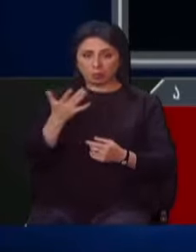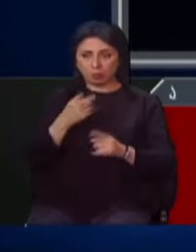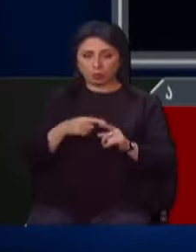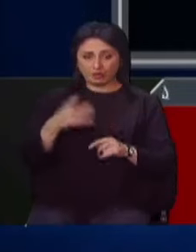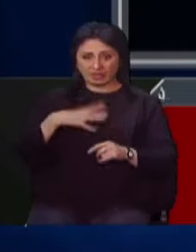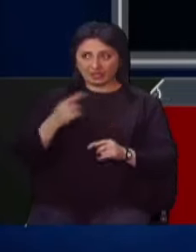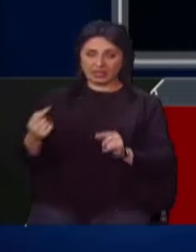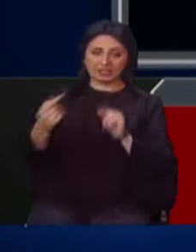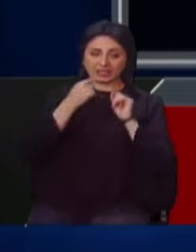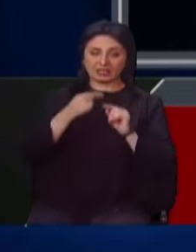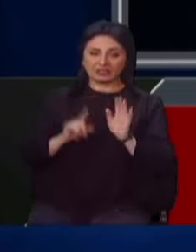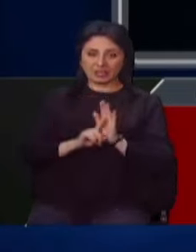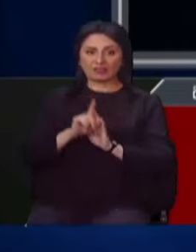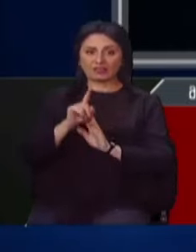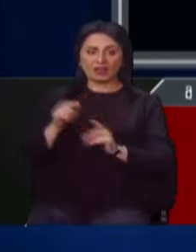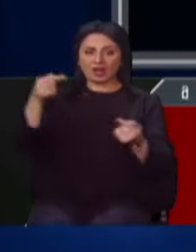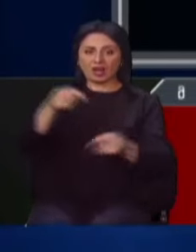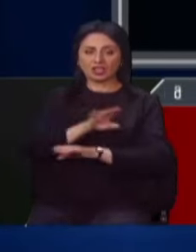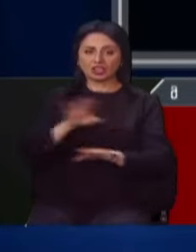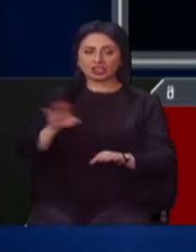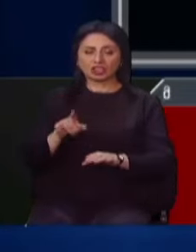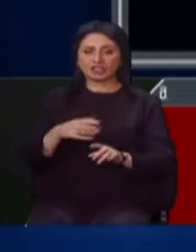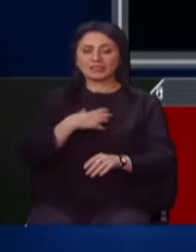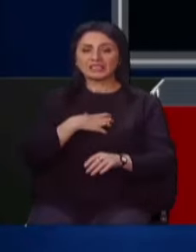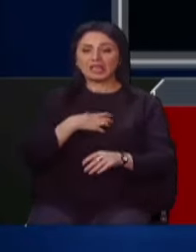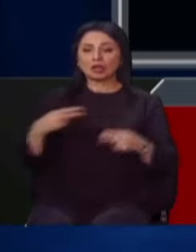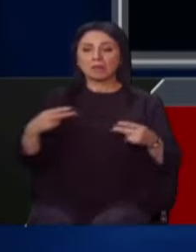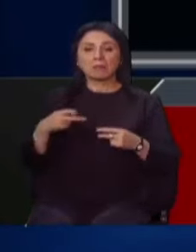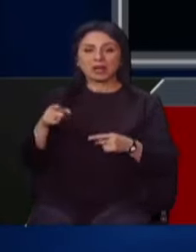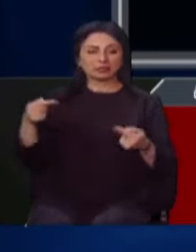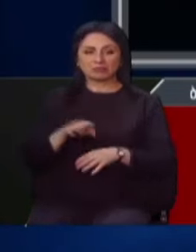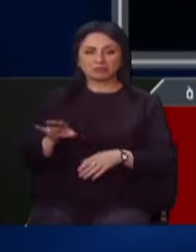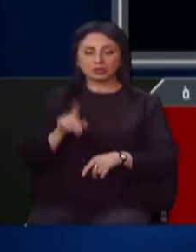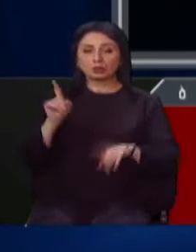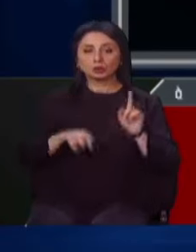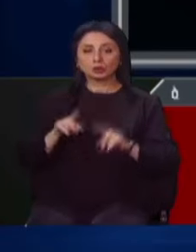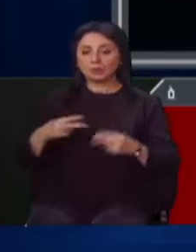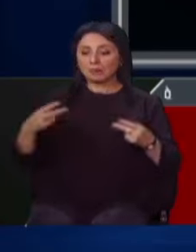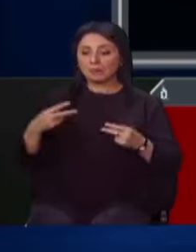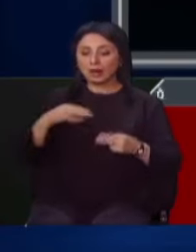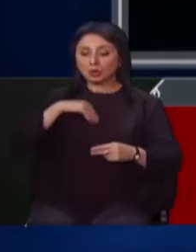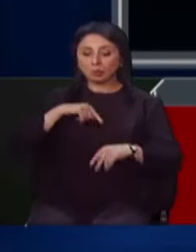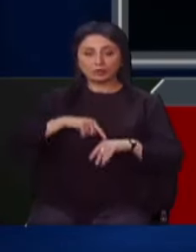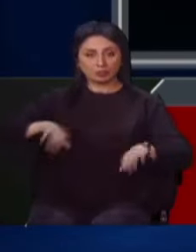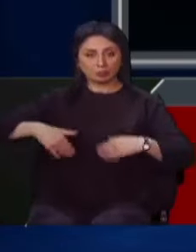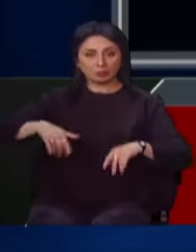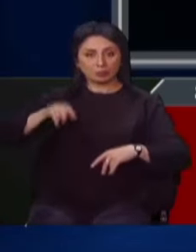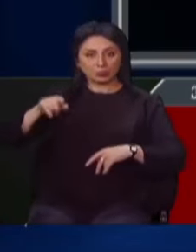რომელიც საქართველოს წინააღმდეგ წარმოებს, არ შეესაბამება არათუ სტრატეგიული პარტნიორობის, არამედ ზოგადად პარტნიორულ